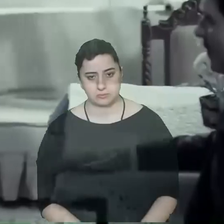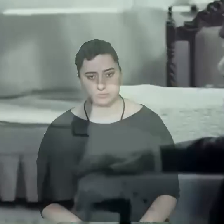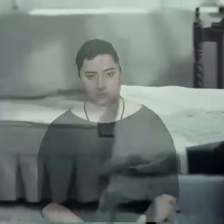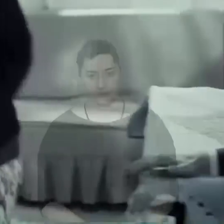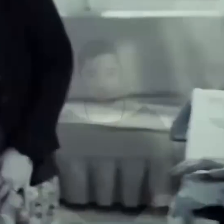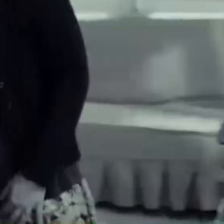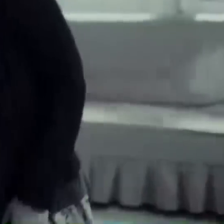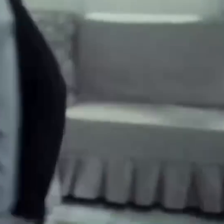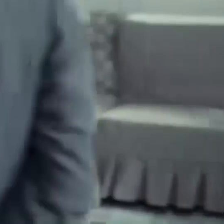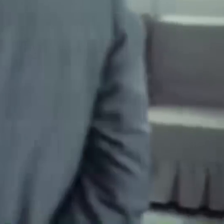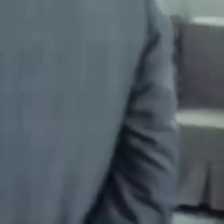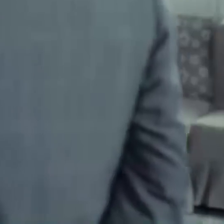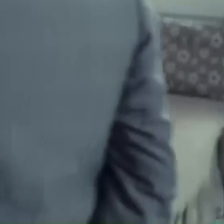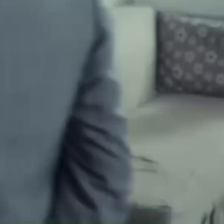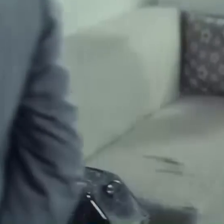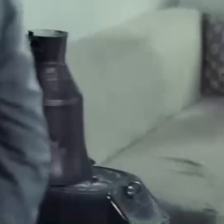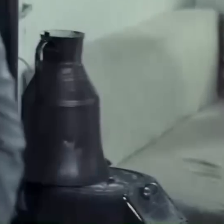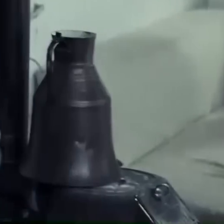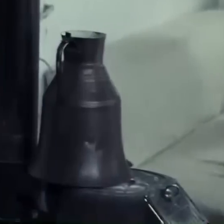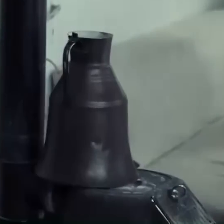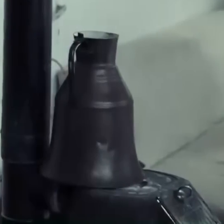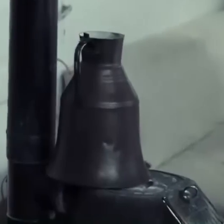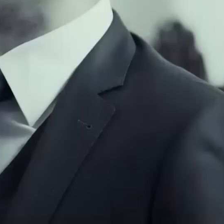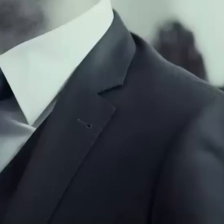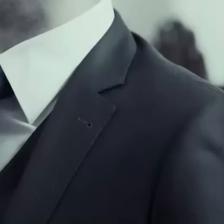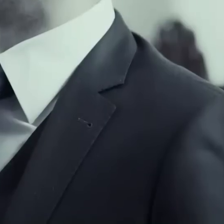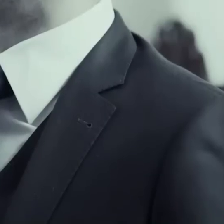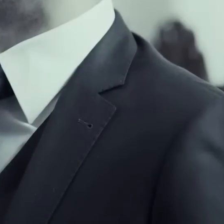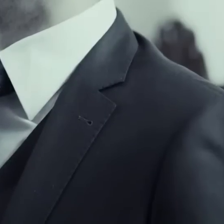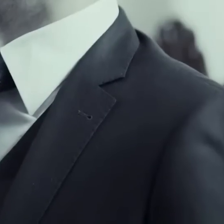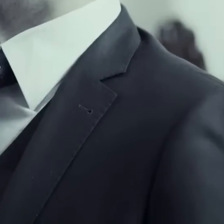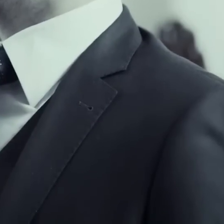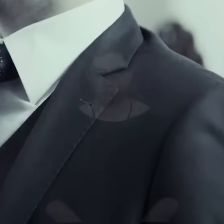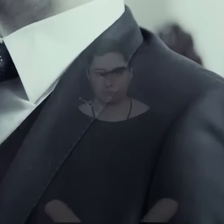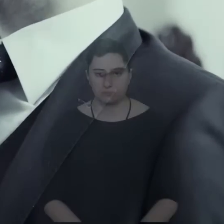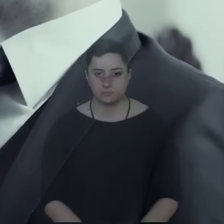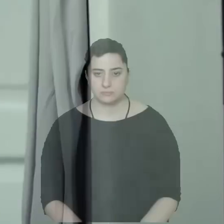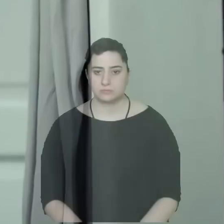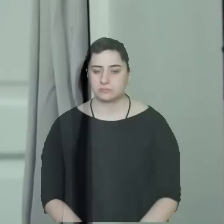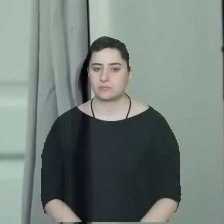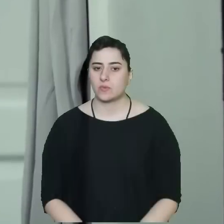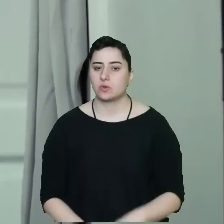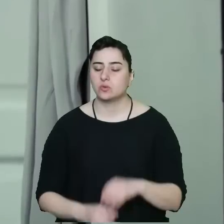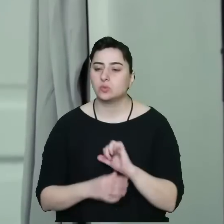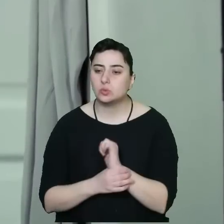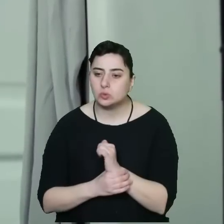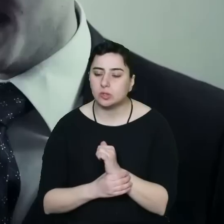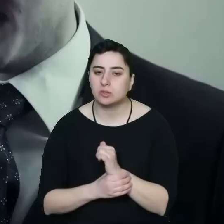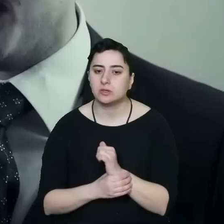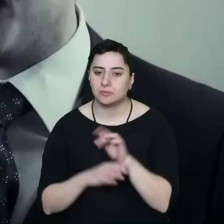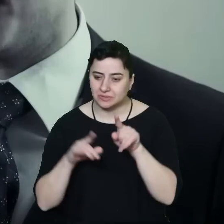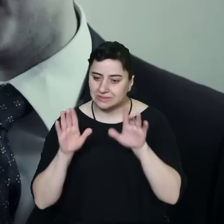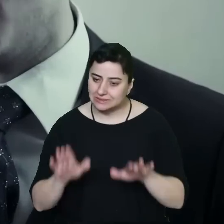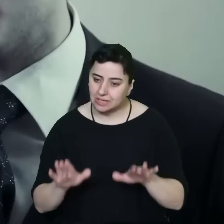Elif ve Güler ağlayarak çıktılar. Celal elleri arkasında sinirle dolanıyor. Çocuğu usta, hele